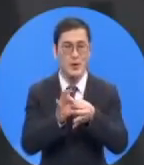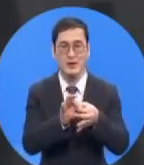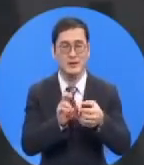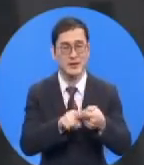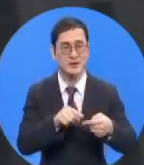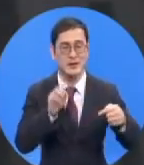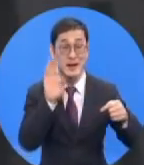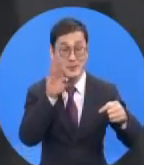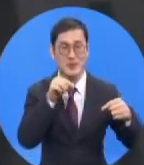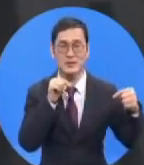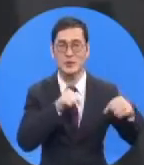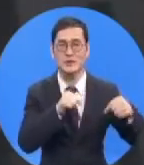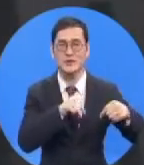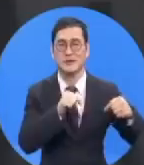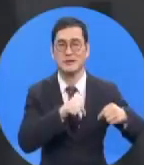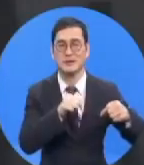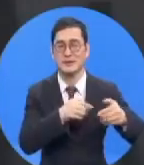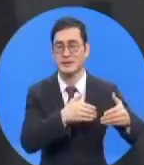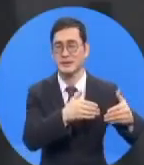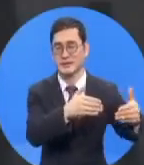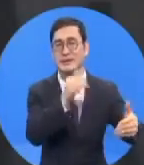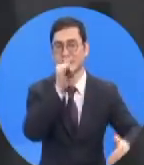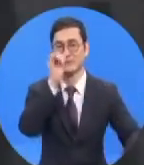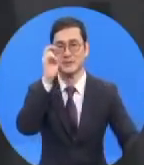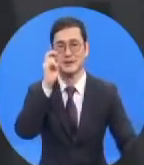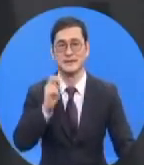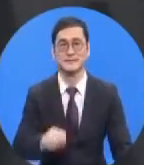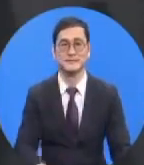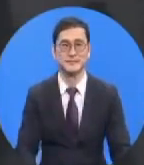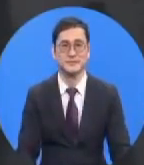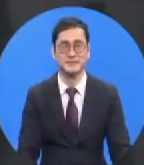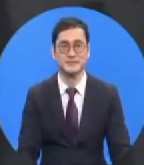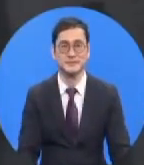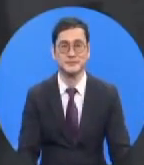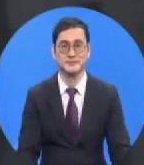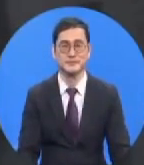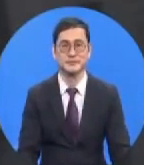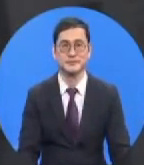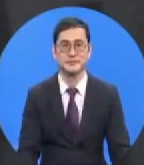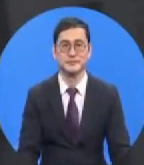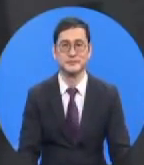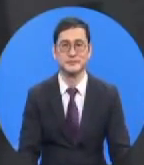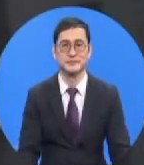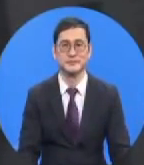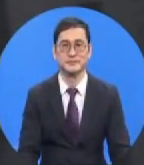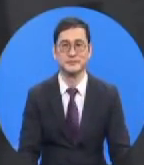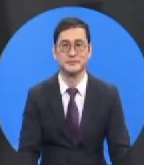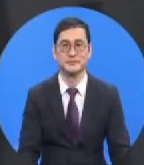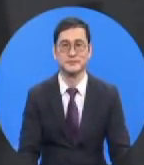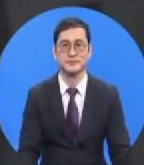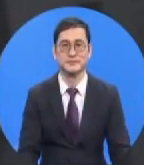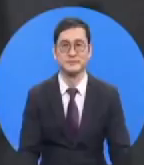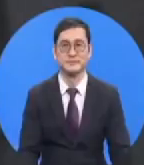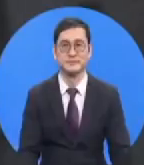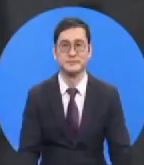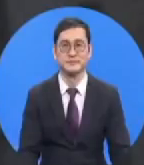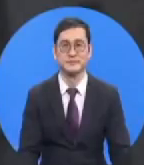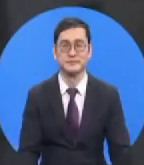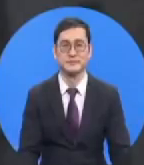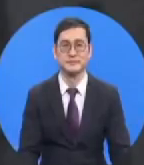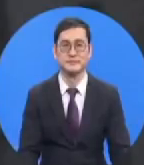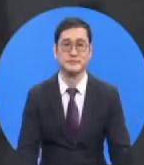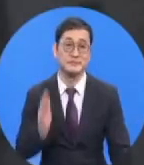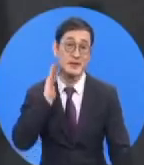계속 심도 있게 논의가 진행이 될 것으로 보입니다. 이와 아울러서 대선 주자들도 이 사면과